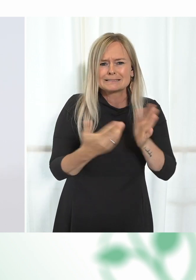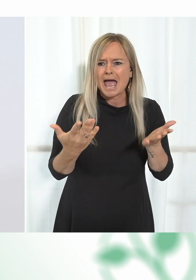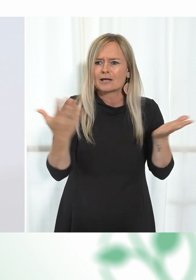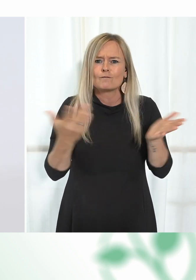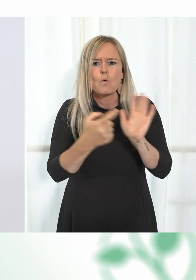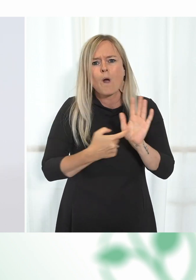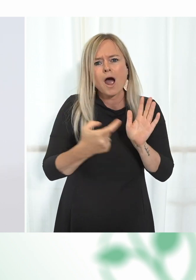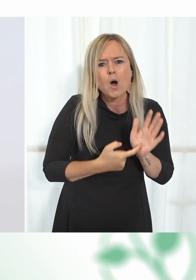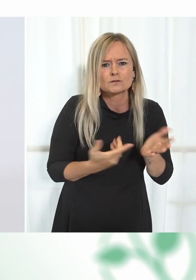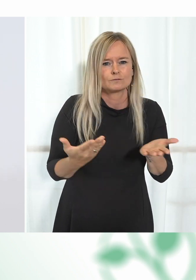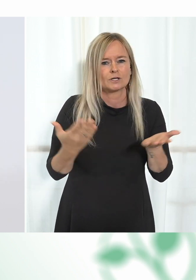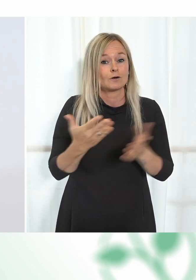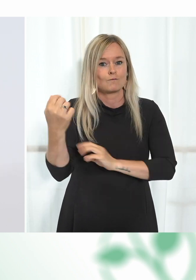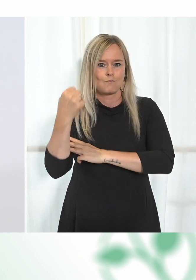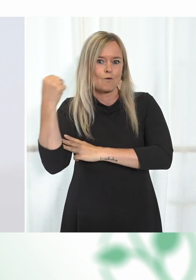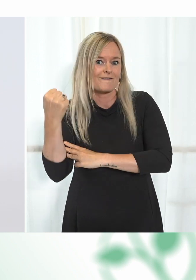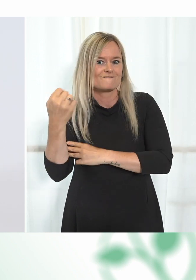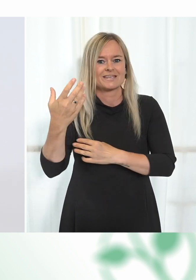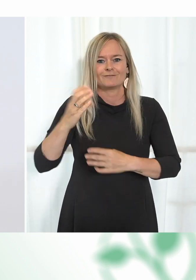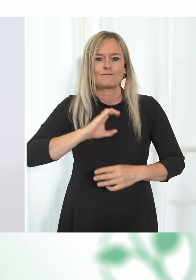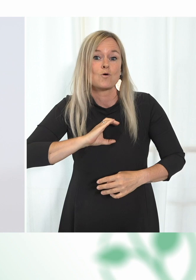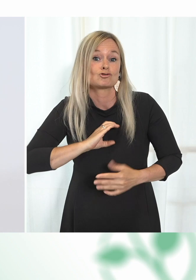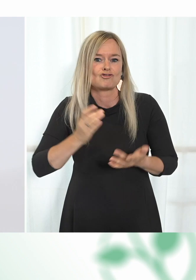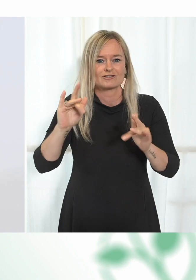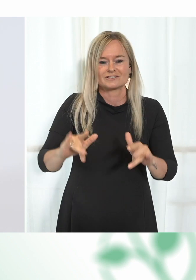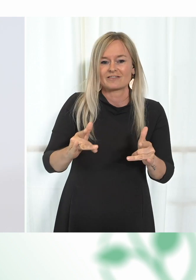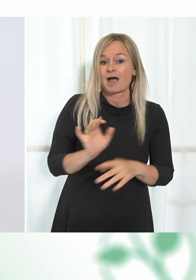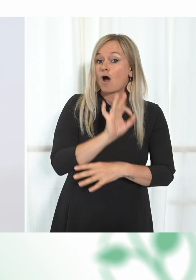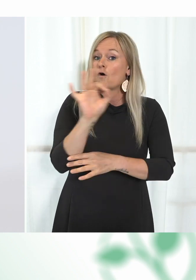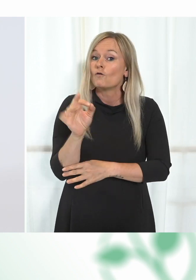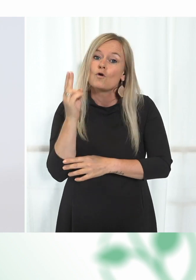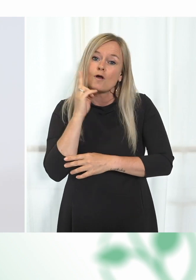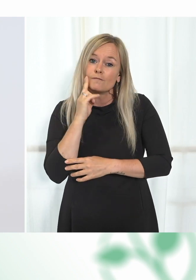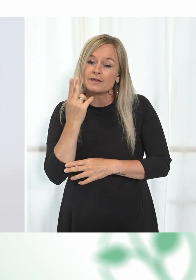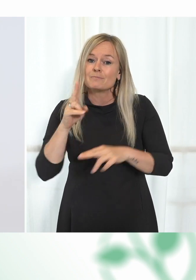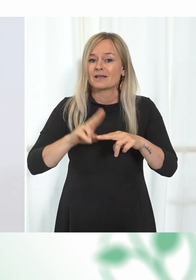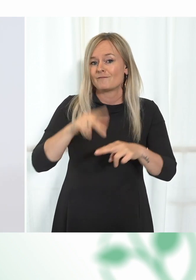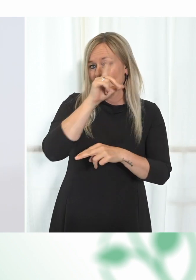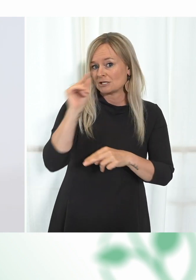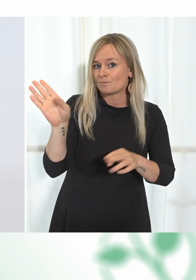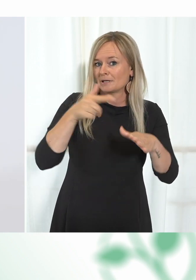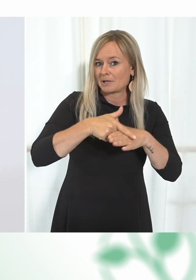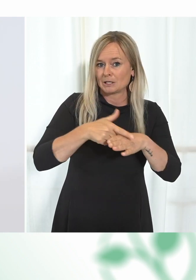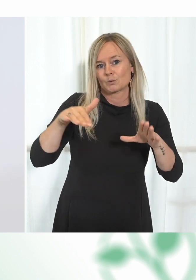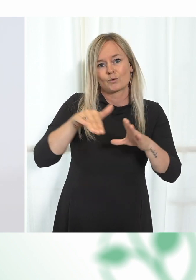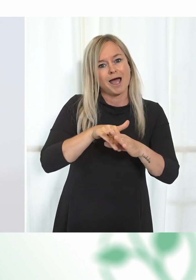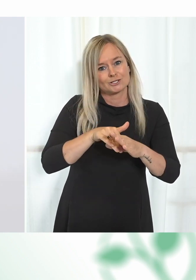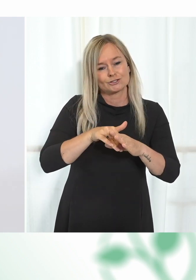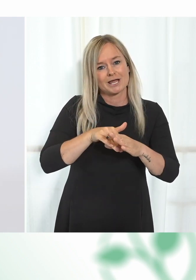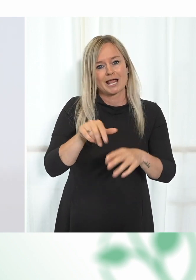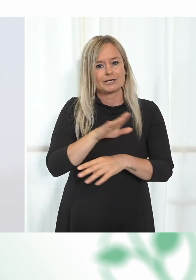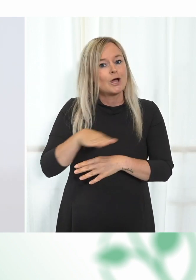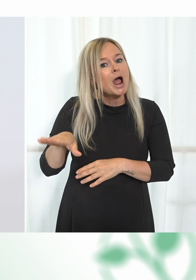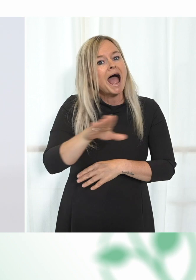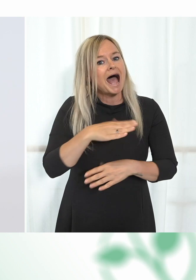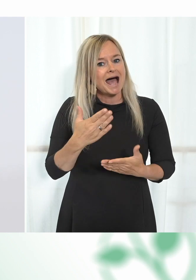denn die großen Gewinne und die großen Chancen dieser Unternehmen, wenn sie Menschen mit Behinderung anstellen. Und das Ganze natürlich mit der